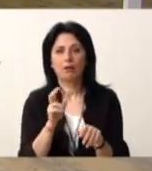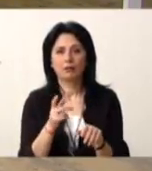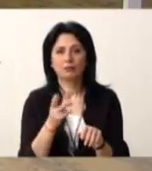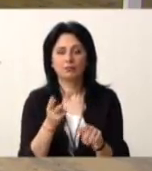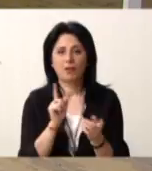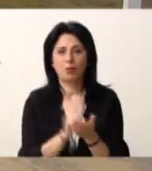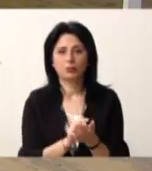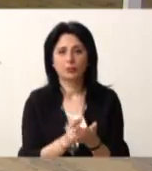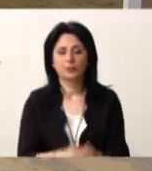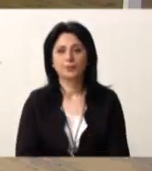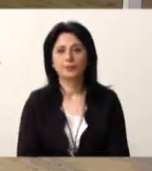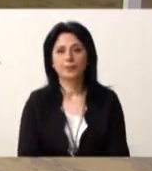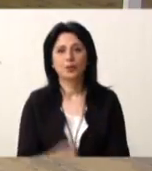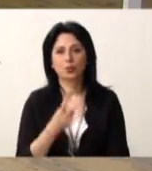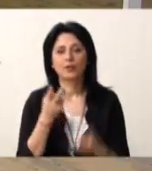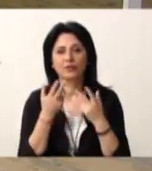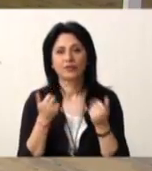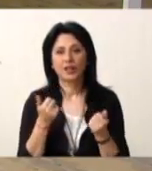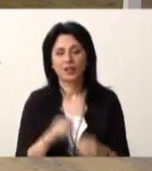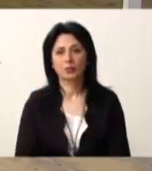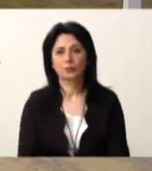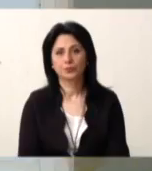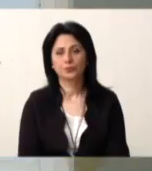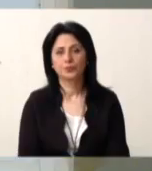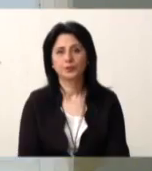ას გამომდინარეობს, უნდა ვაღიაროთ. ანუ